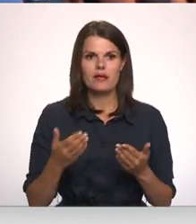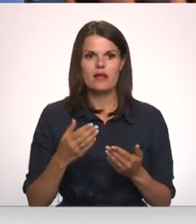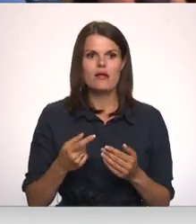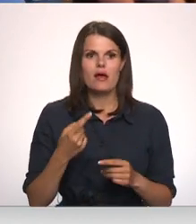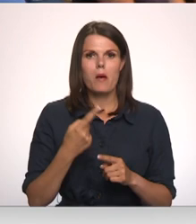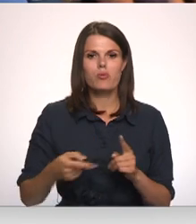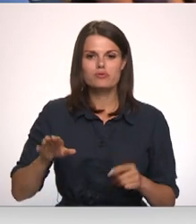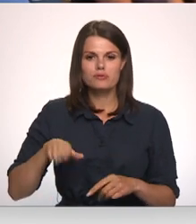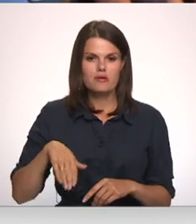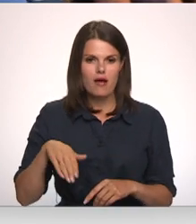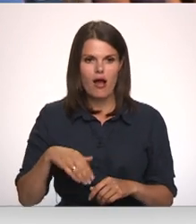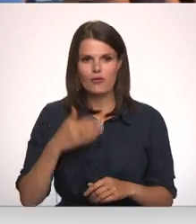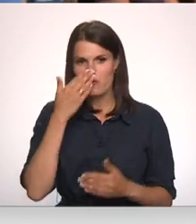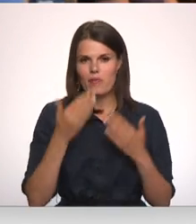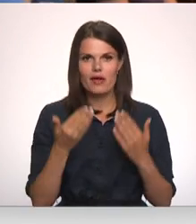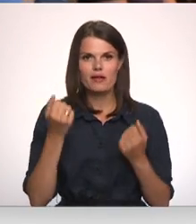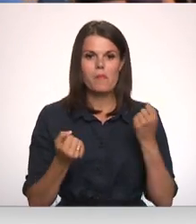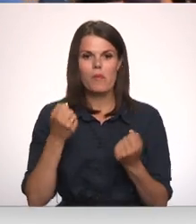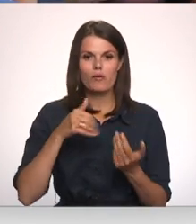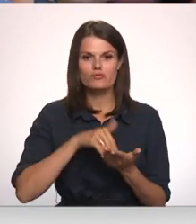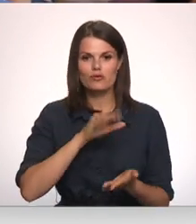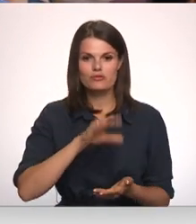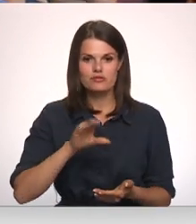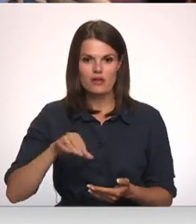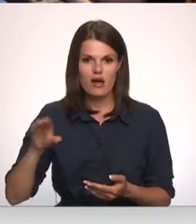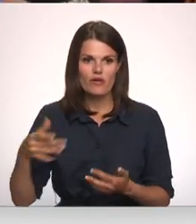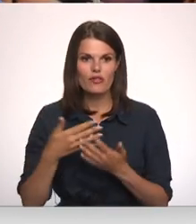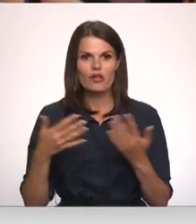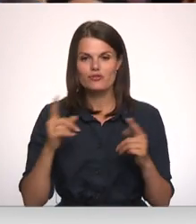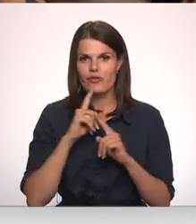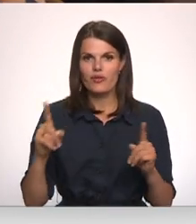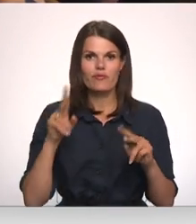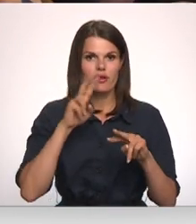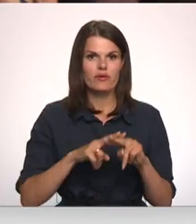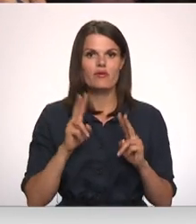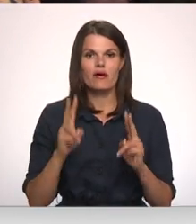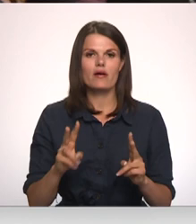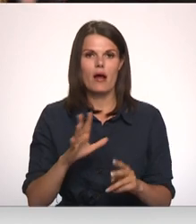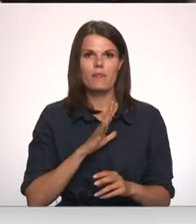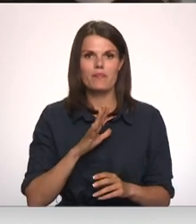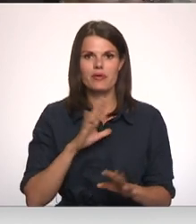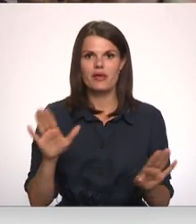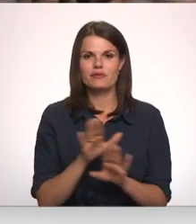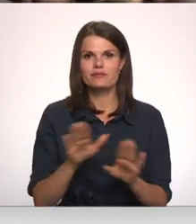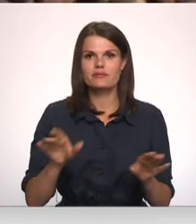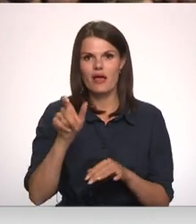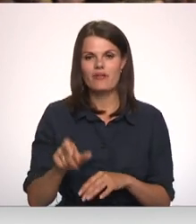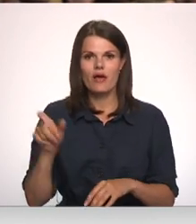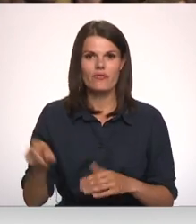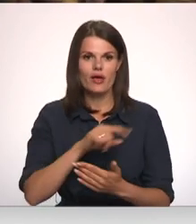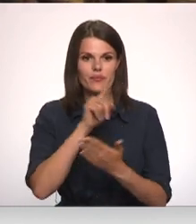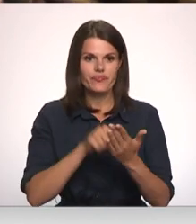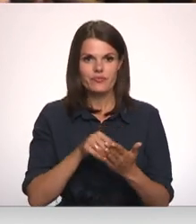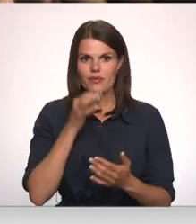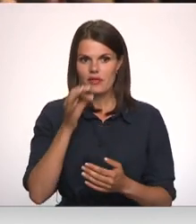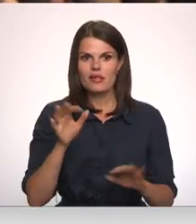esot mēģinājuši pat auto stāvvietās un dažādās dīvainās vietās. Kā gāja dziedātājiem? Dziedātājiem jāsaka